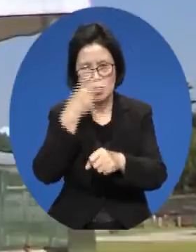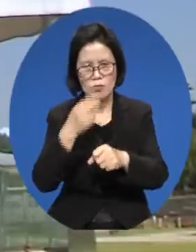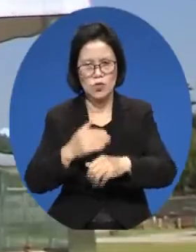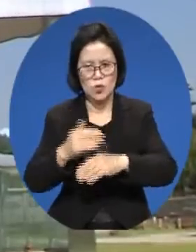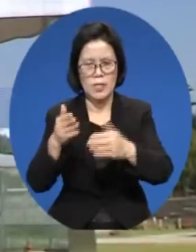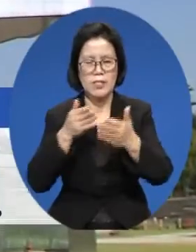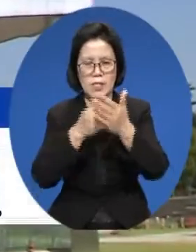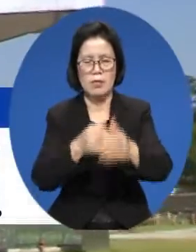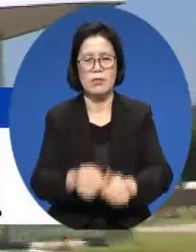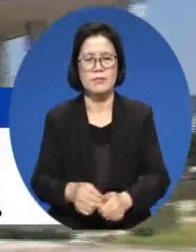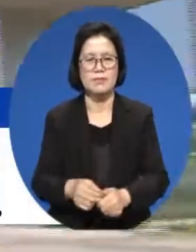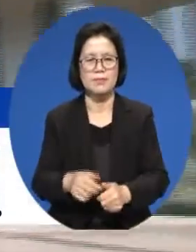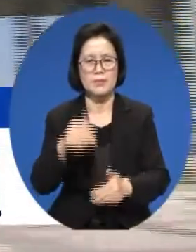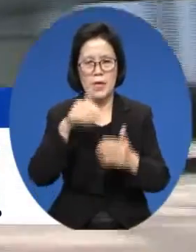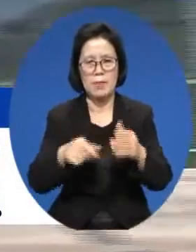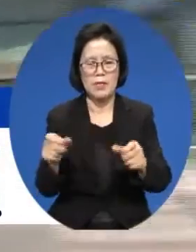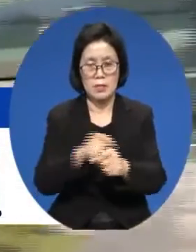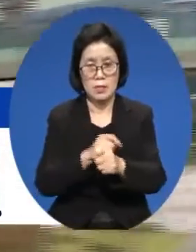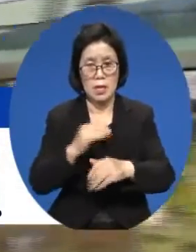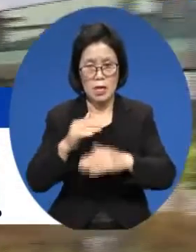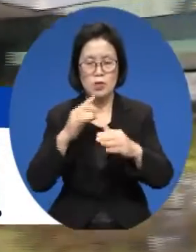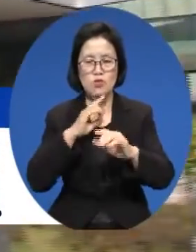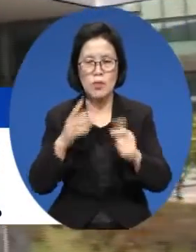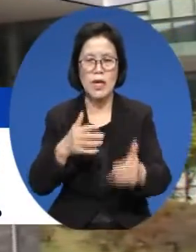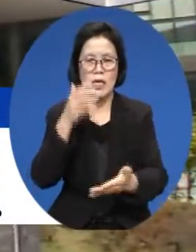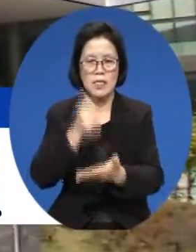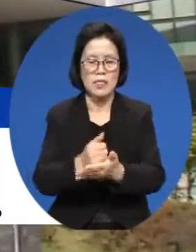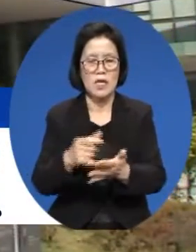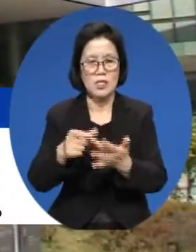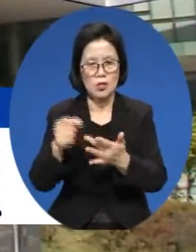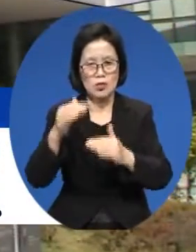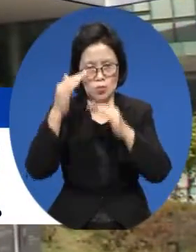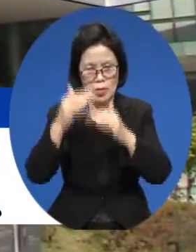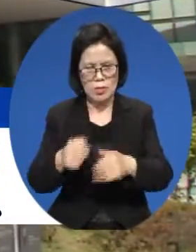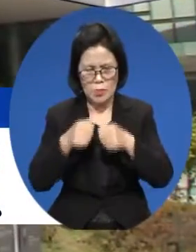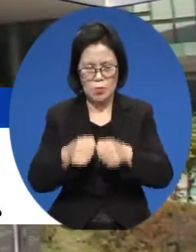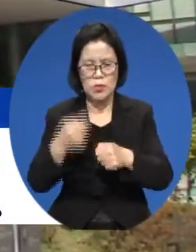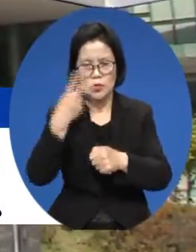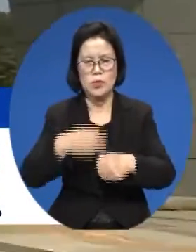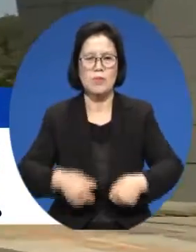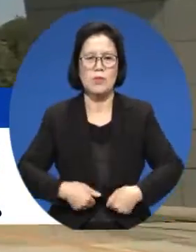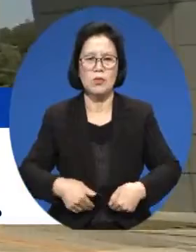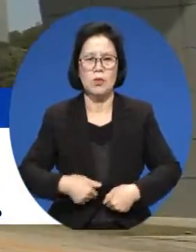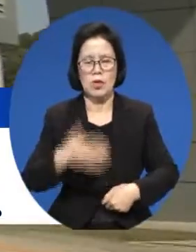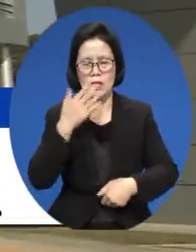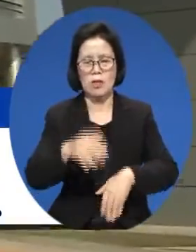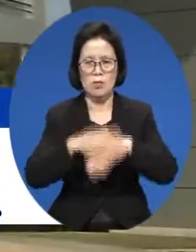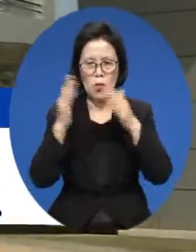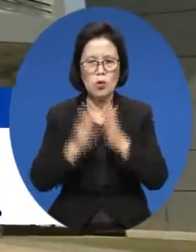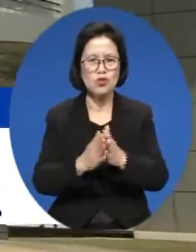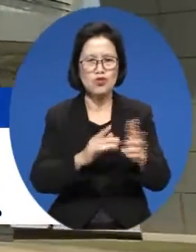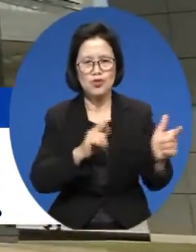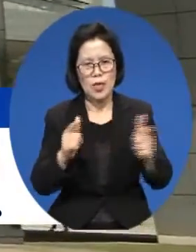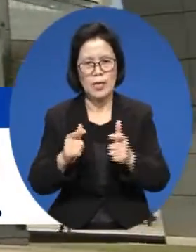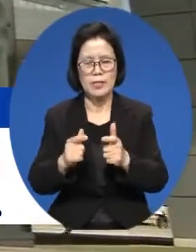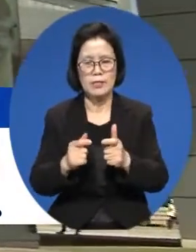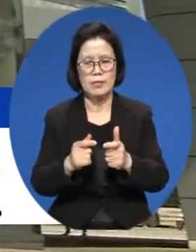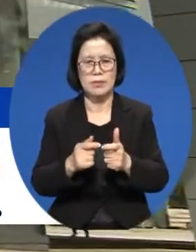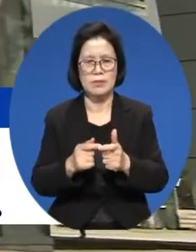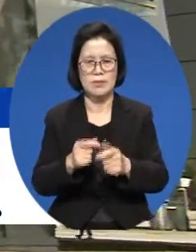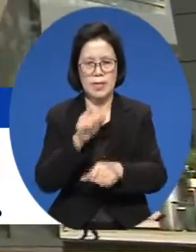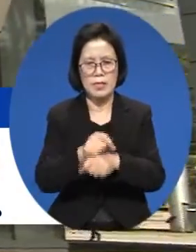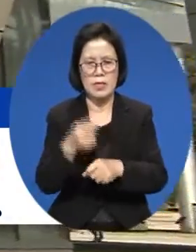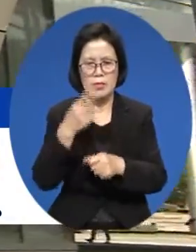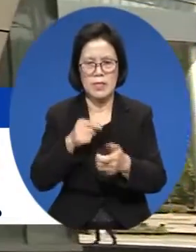개발에 특히 과정 뿐 아니라 의장 선출 과정 부터 면밀히 조사 되어야 합니다 가능한 모든 수단을 동원해서 반드시 행정상 후 조사